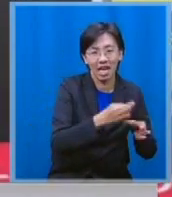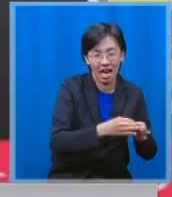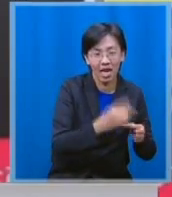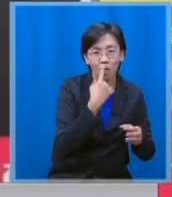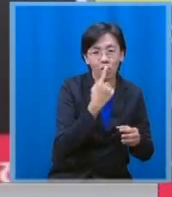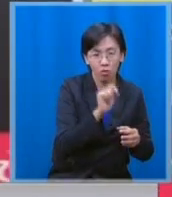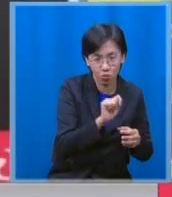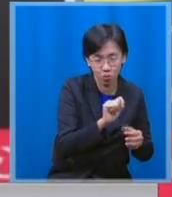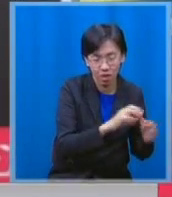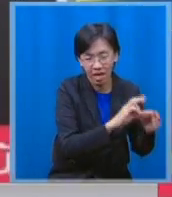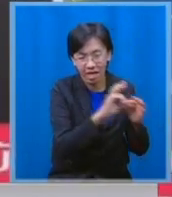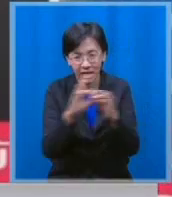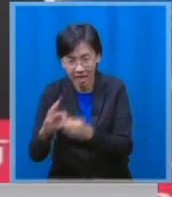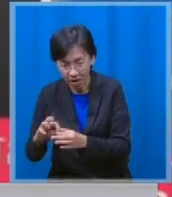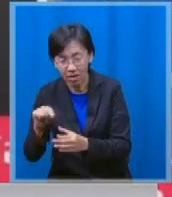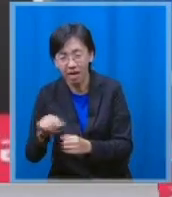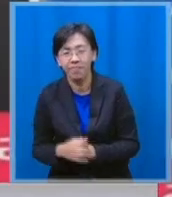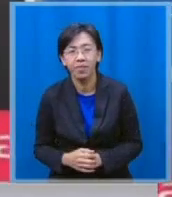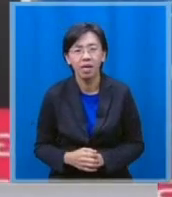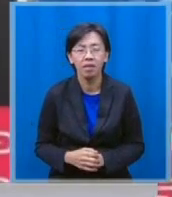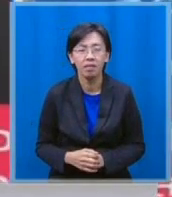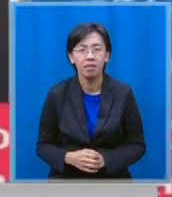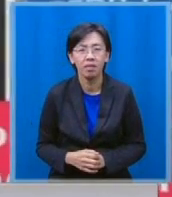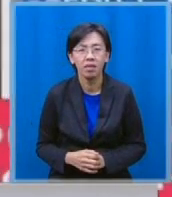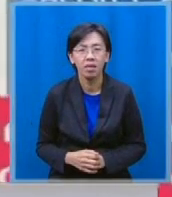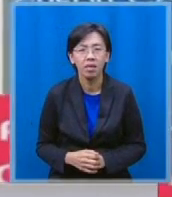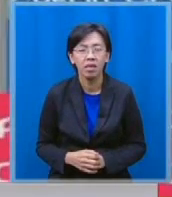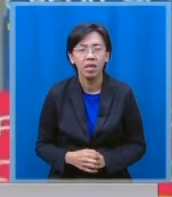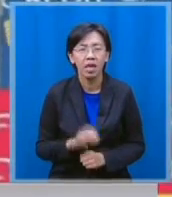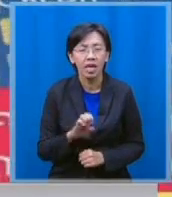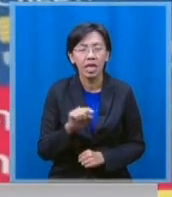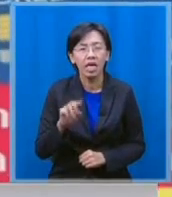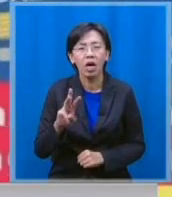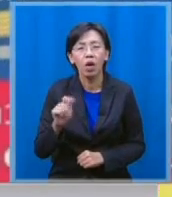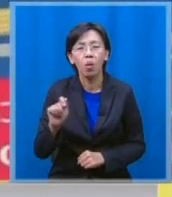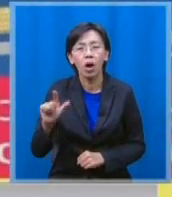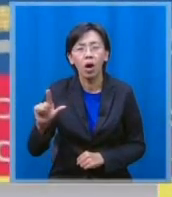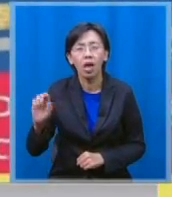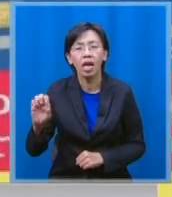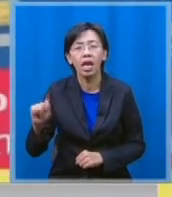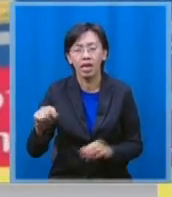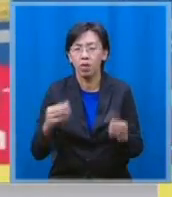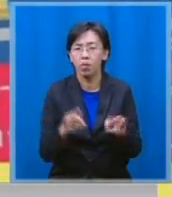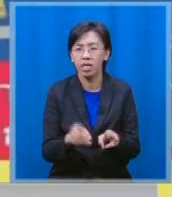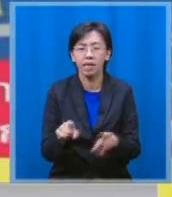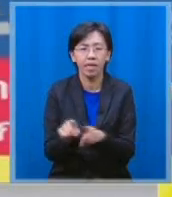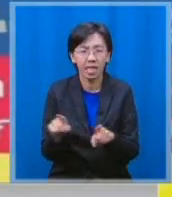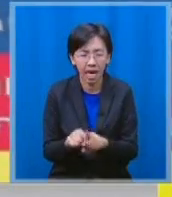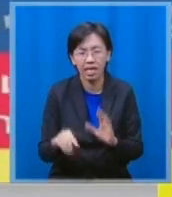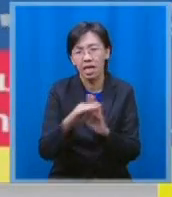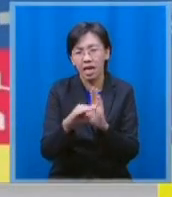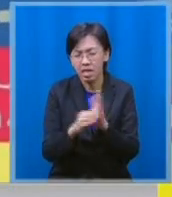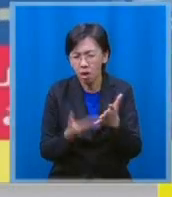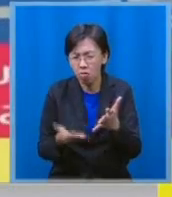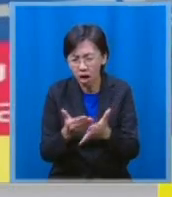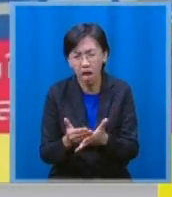นะคะว่าเป็นระบบเดียวกันกับที่ทุกe-wallet ดำเนินการเลยก็มีกระบวนการขั้นตอนที่รัดกุม